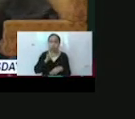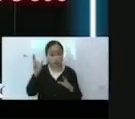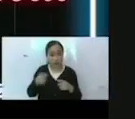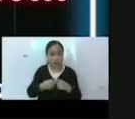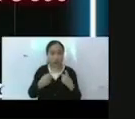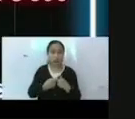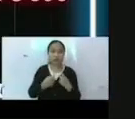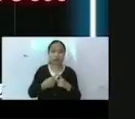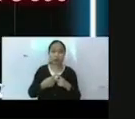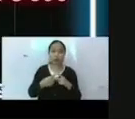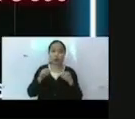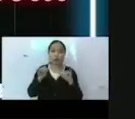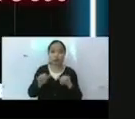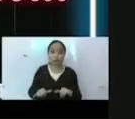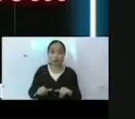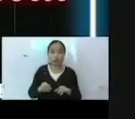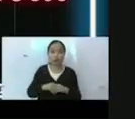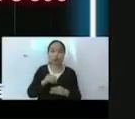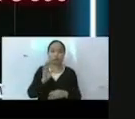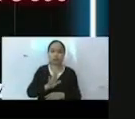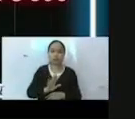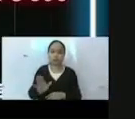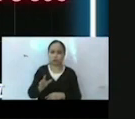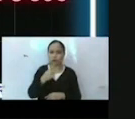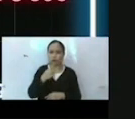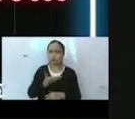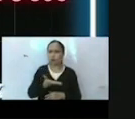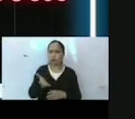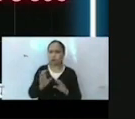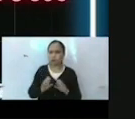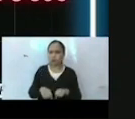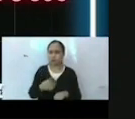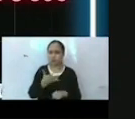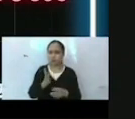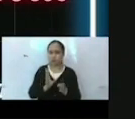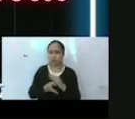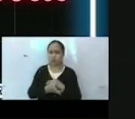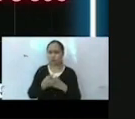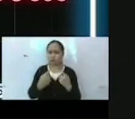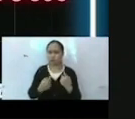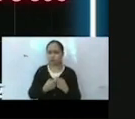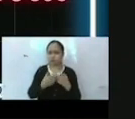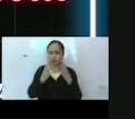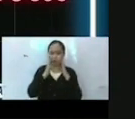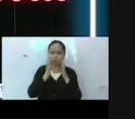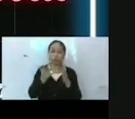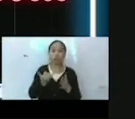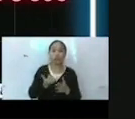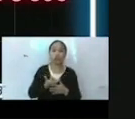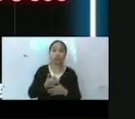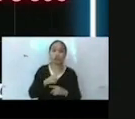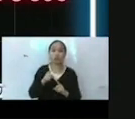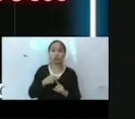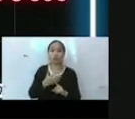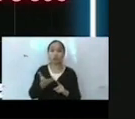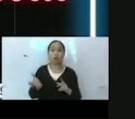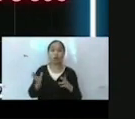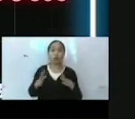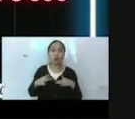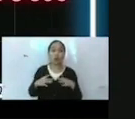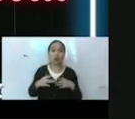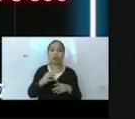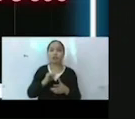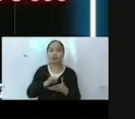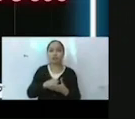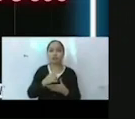Di siya KJ. Hindi. Ang sinasabi ko sa inyo, young people eh, dyan nyo malalaman na sidetrack na kayo. Bakit? Pagka-relax na relax yung isang